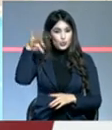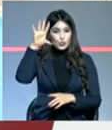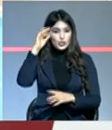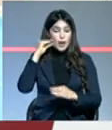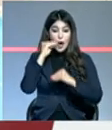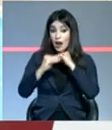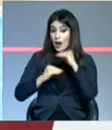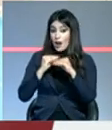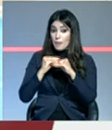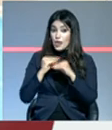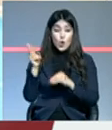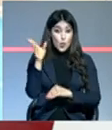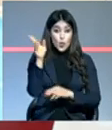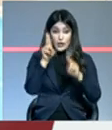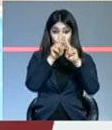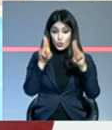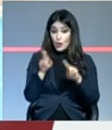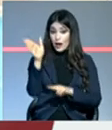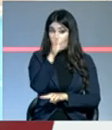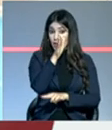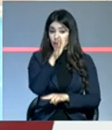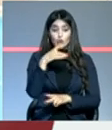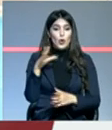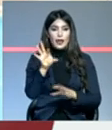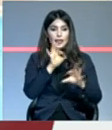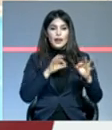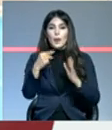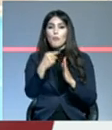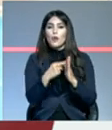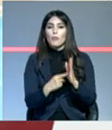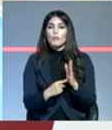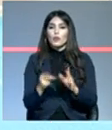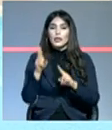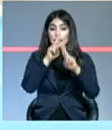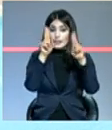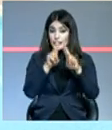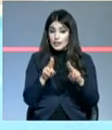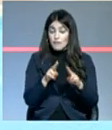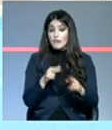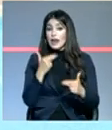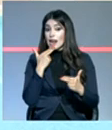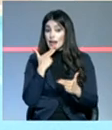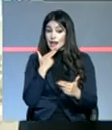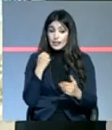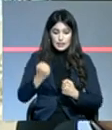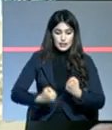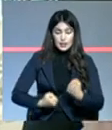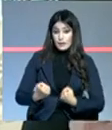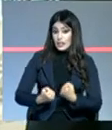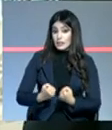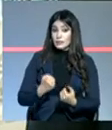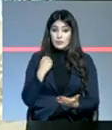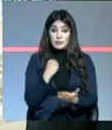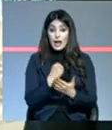دوليه يعني احنا استندنا على افضل المعايير الدوليه في مجال الجوده الخدمات السياحيه ليس هو